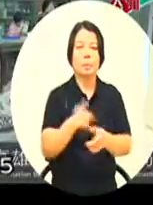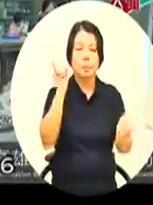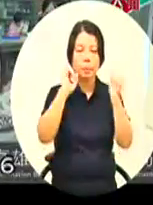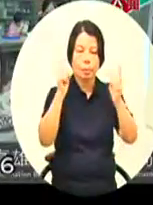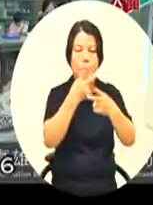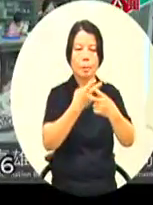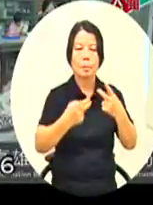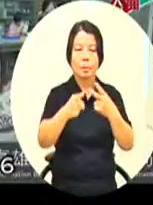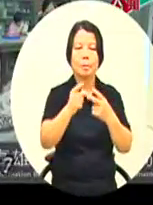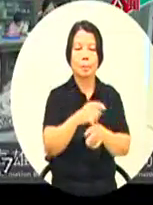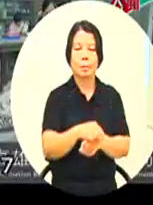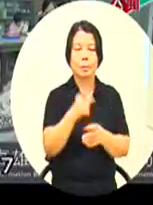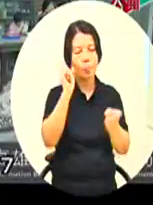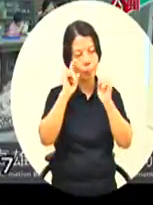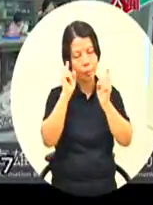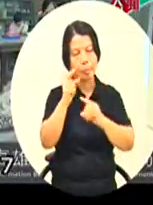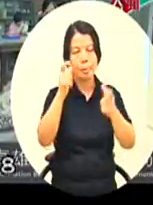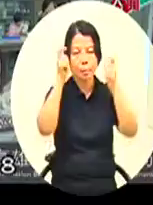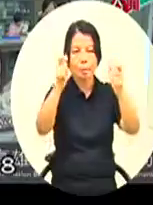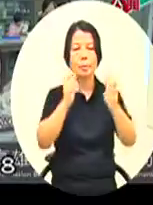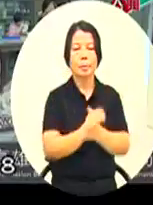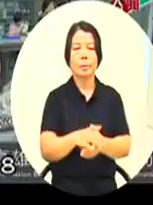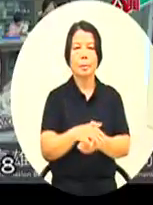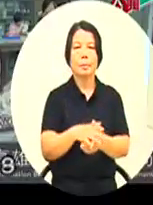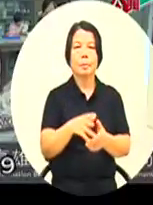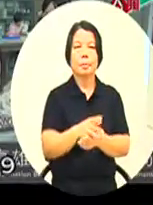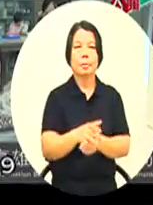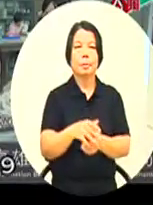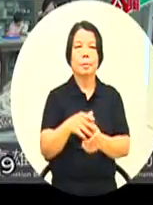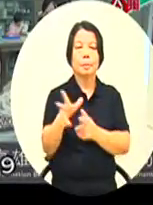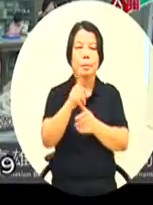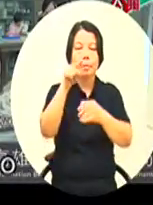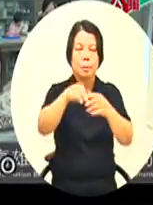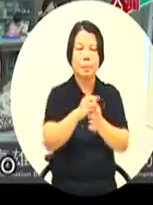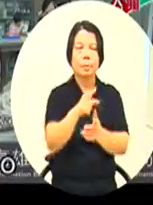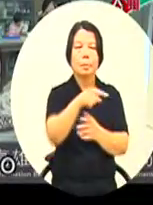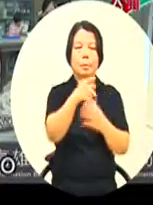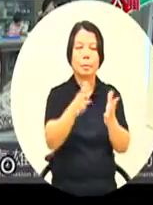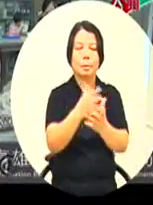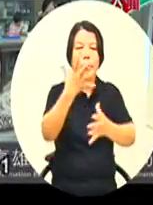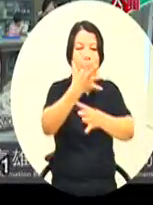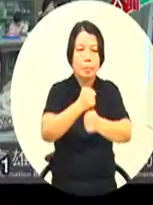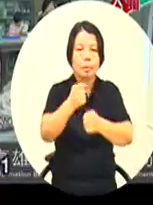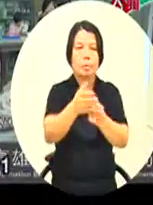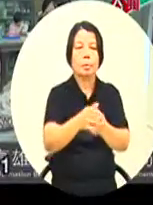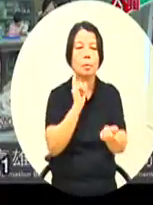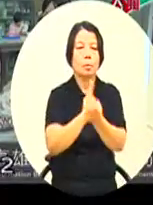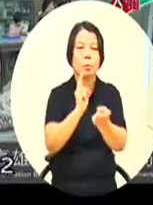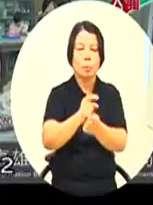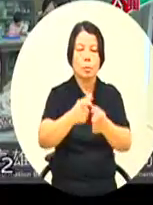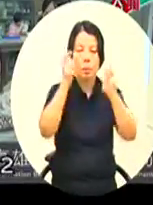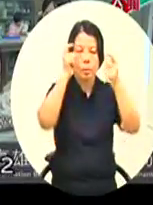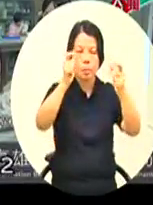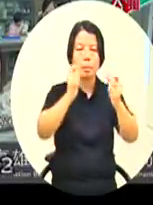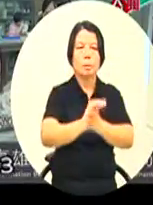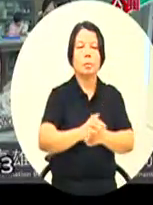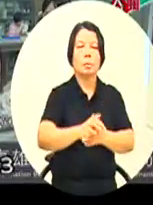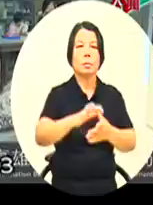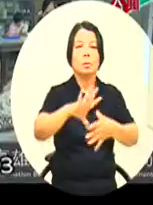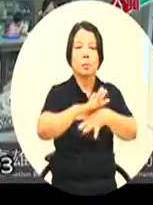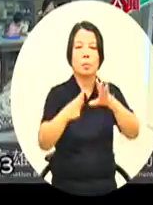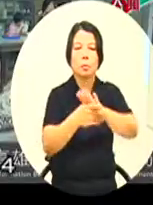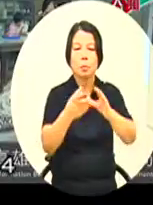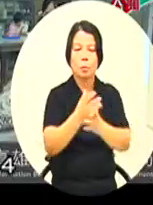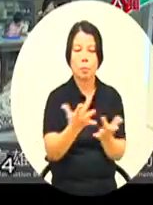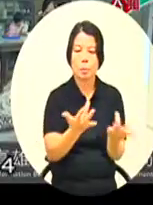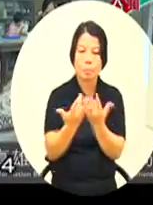雄，然后呢，透过我们就是透过玩客风高雄的节目，对我们的地方的文化跟农特产品进行